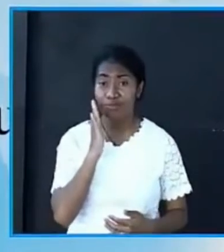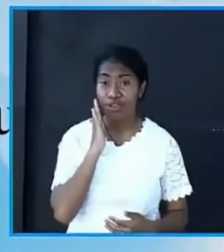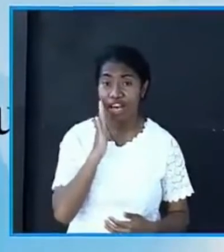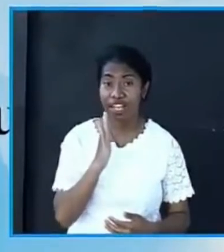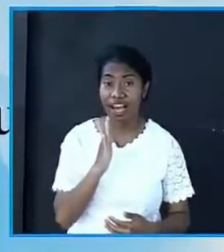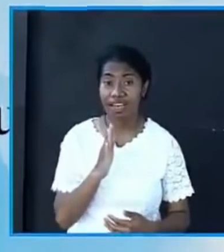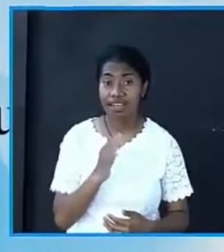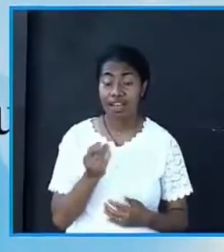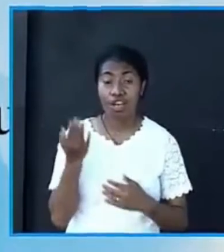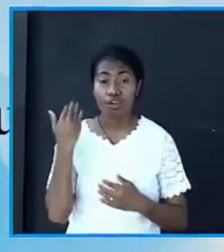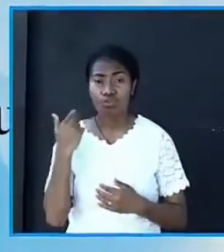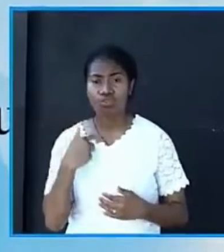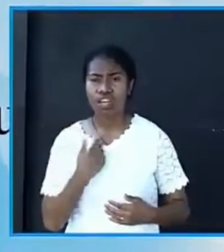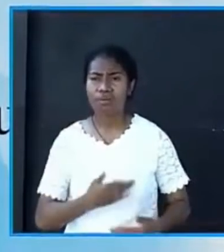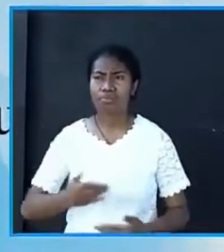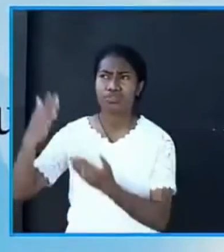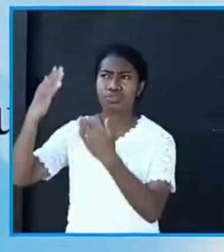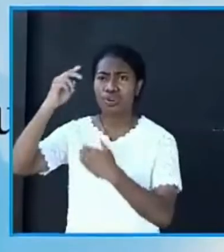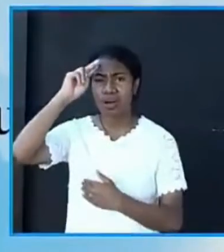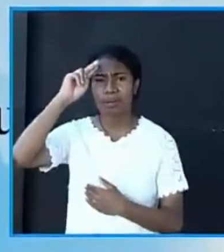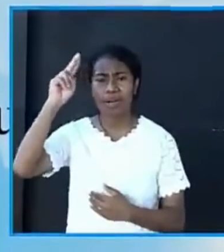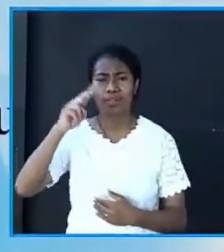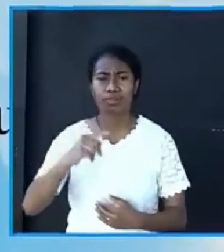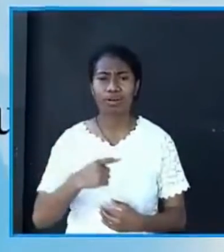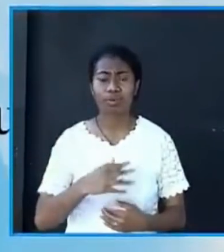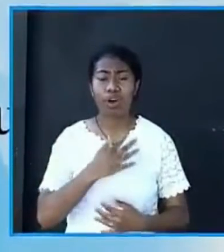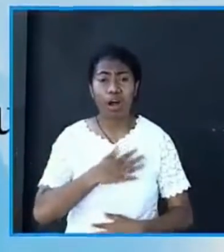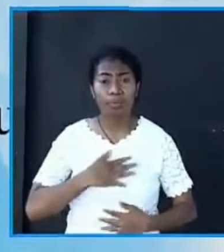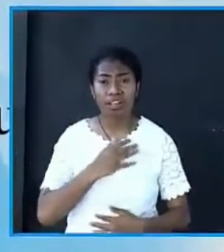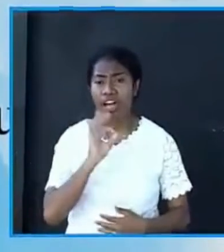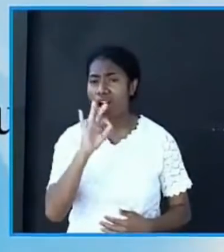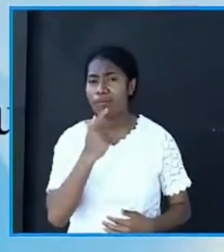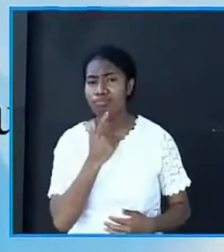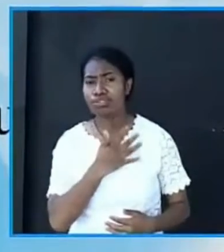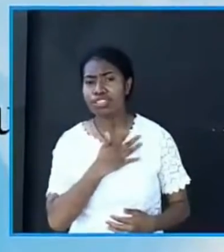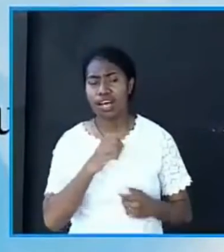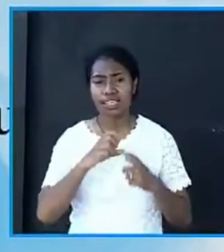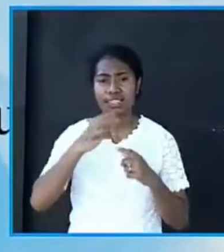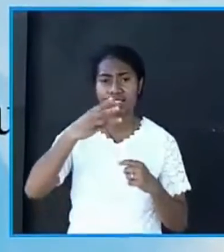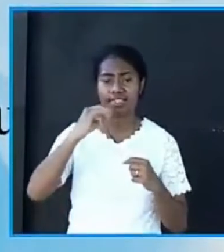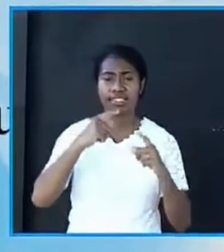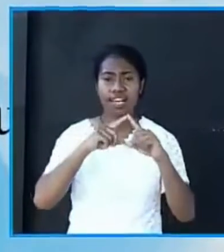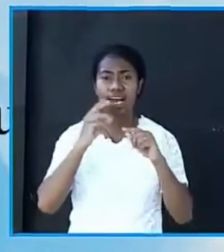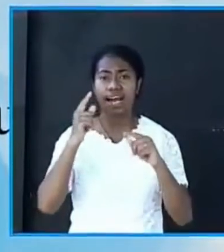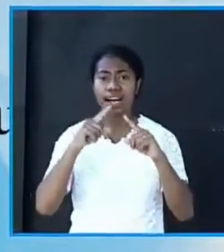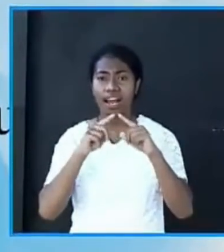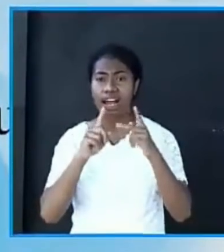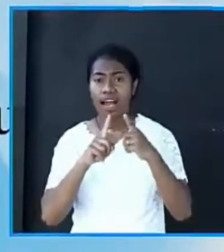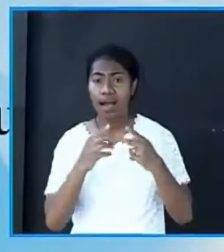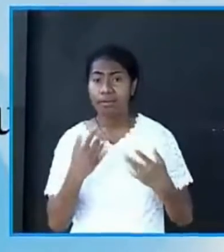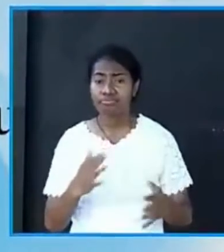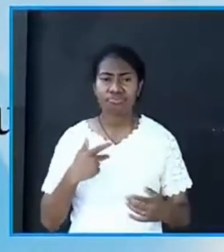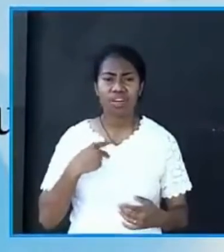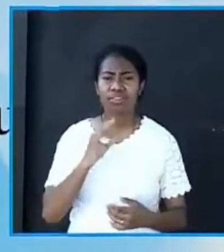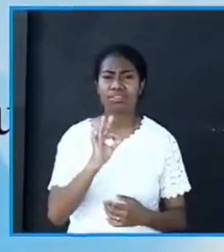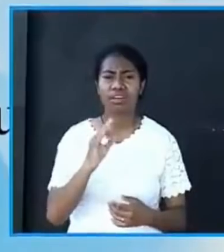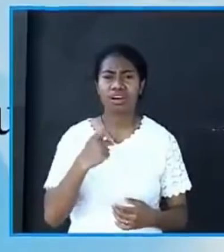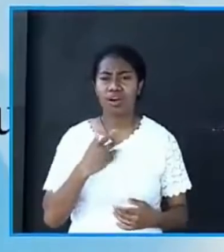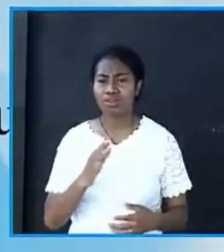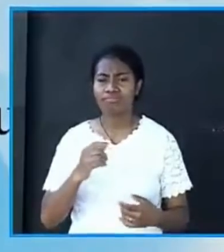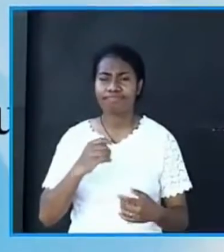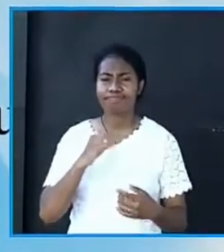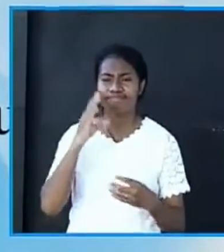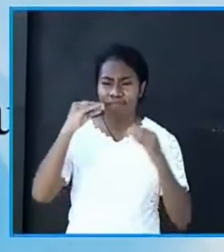bulu sayap syukur kepada Tuhan bahwa binatang tidak bersejarah sikat tidak mata pelajaran sejarah kita tidak akan ada